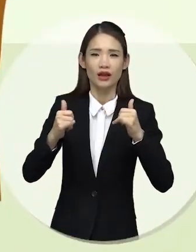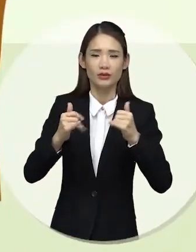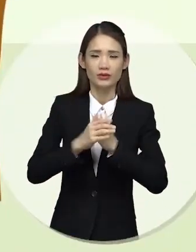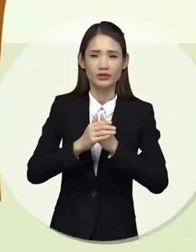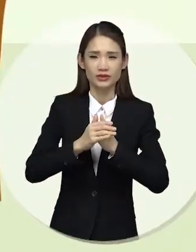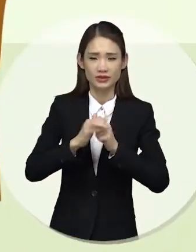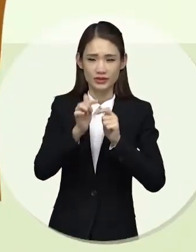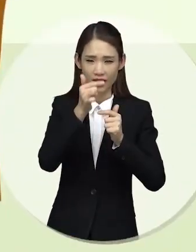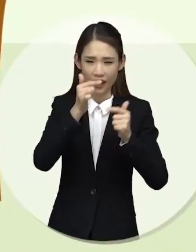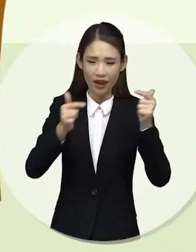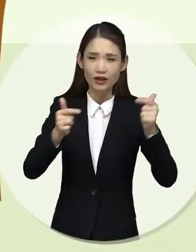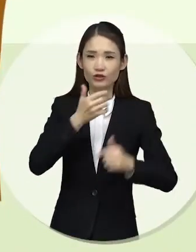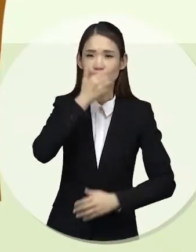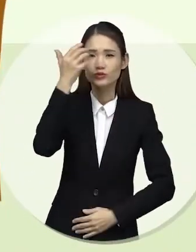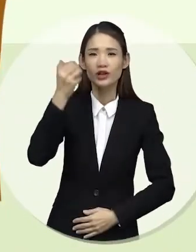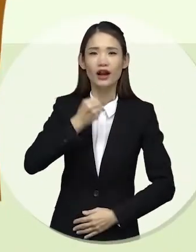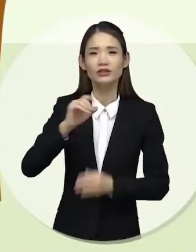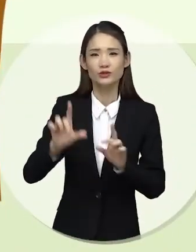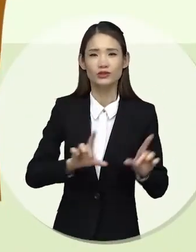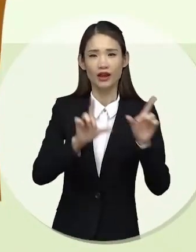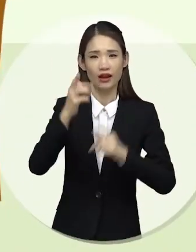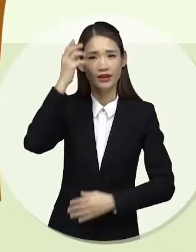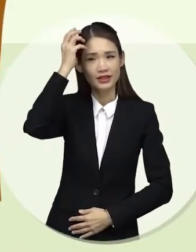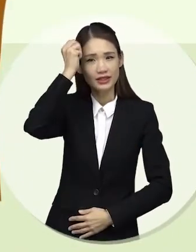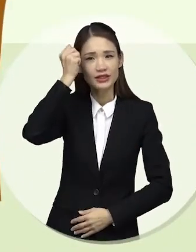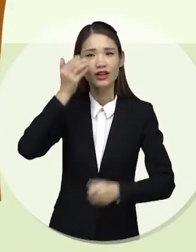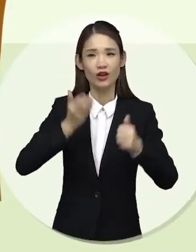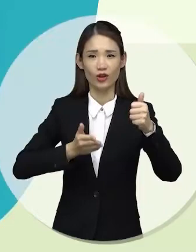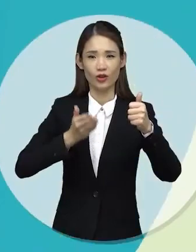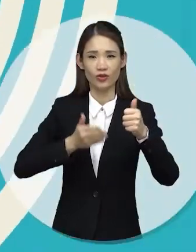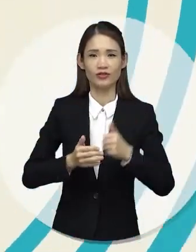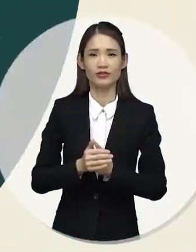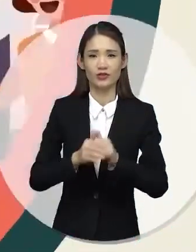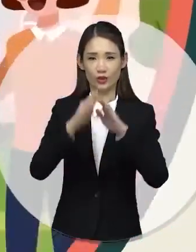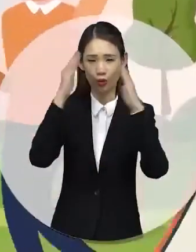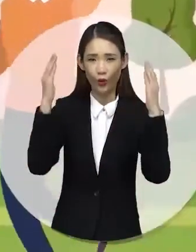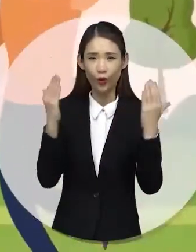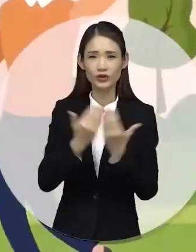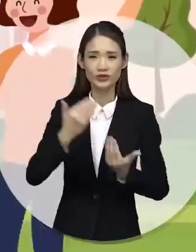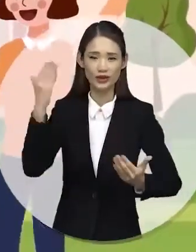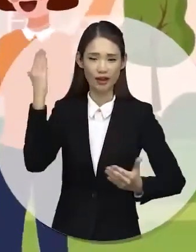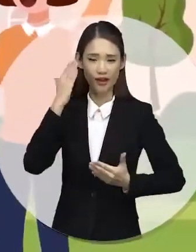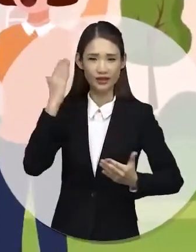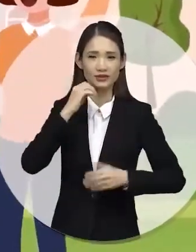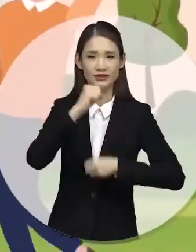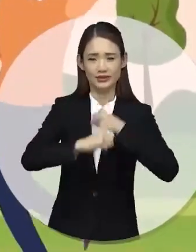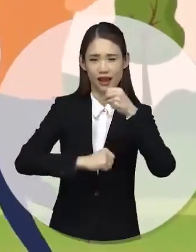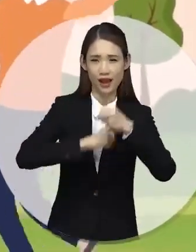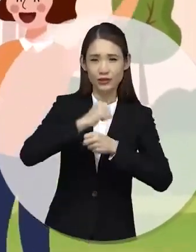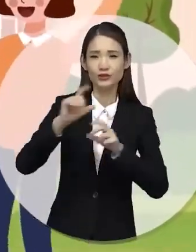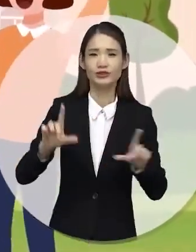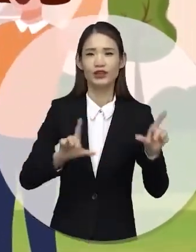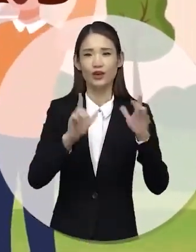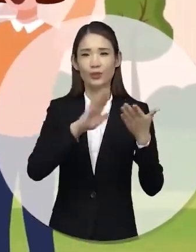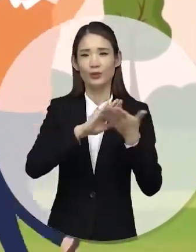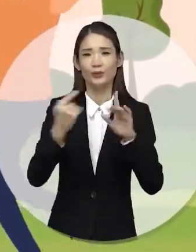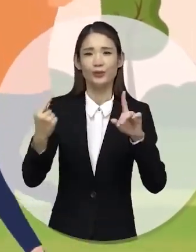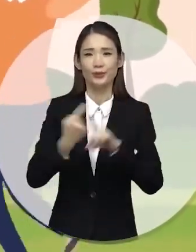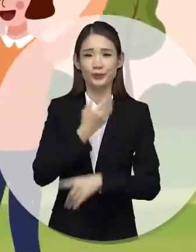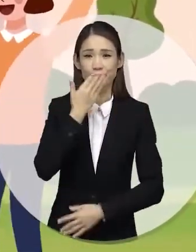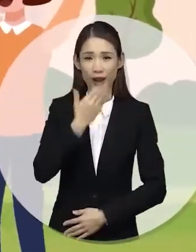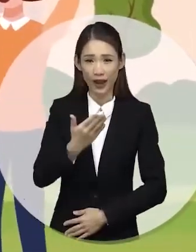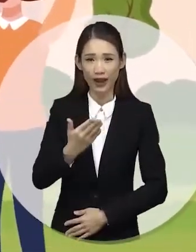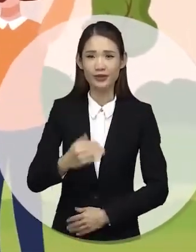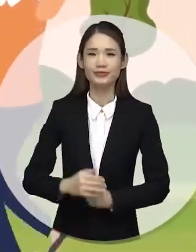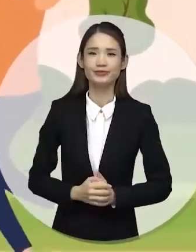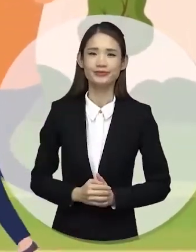사람으로서 다양한 꿈을 가지고 살아가고 있다는 것을 기억한다면 모든 학생이 자유로운 세상으로 변하지